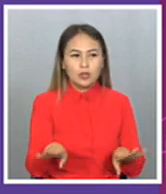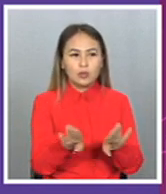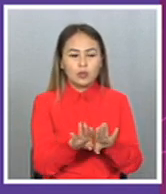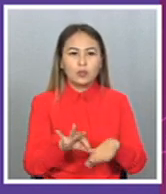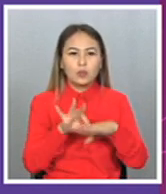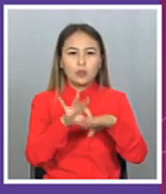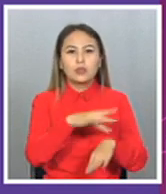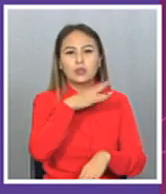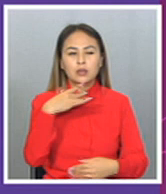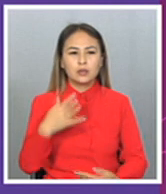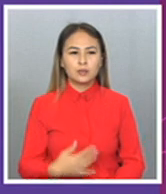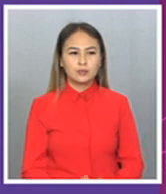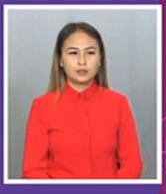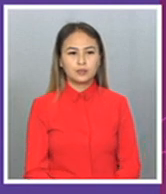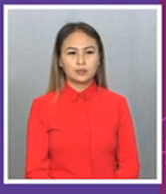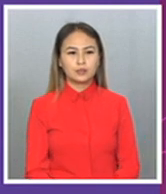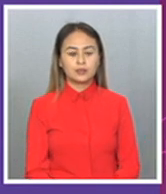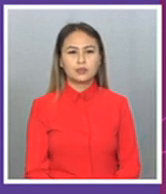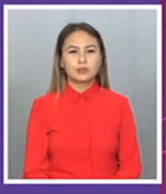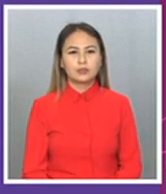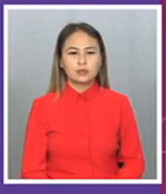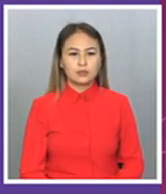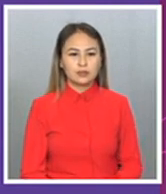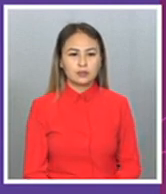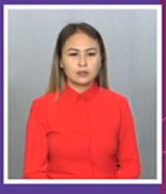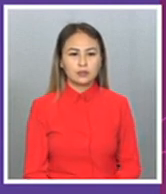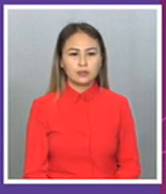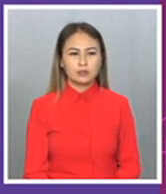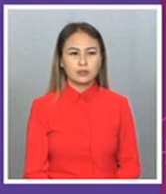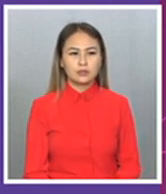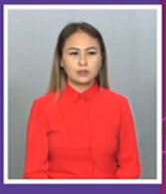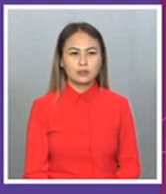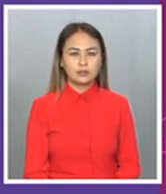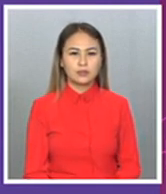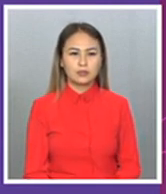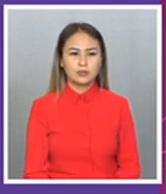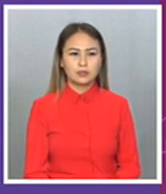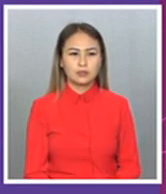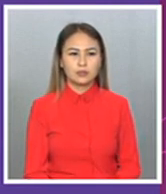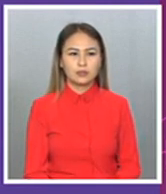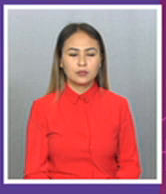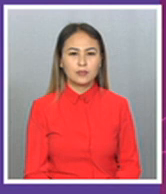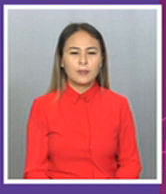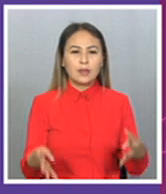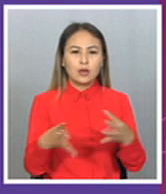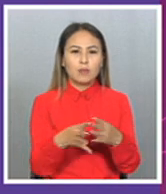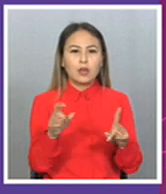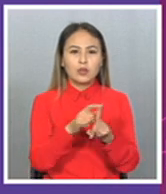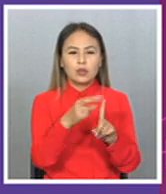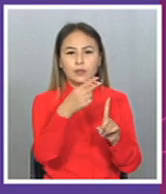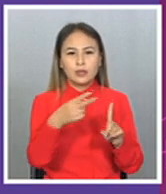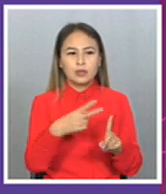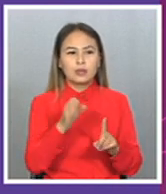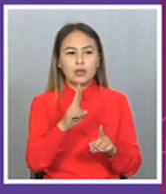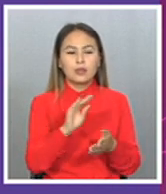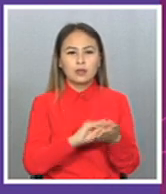сөйлем көп қолданылады. Олай болса, балалар, құрмала сөйлемнің тыныс белгісі қандай болады